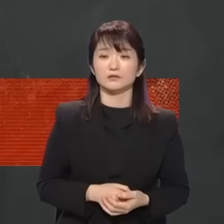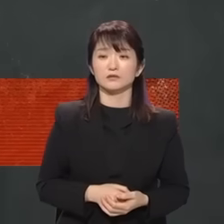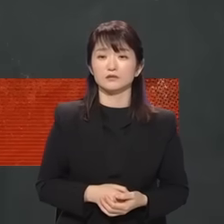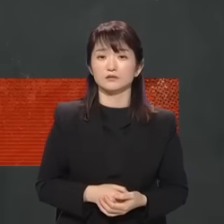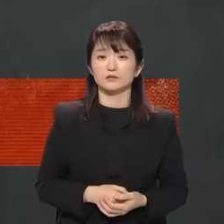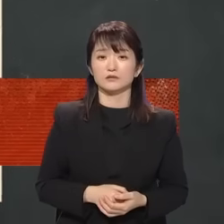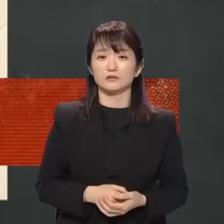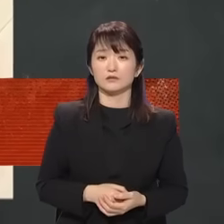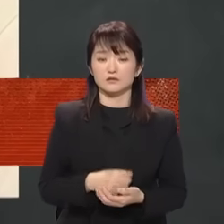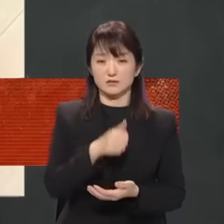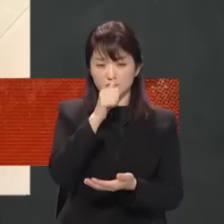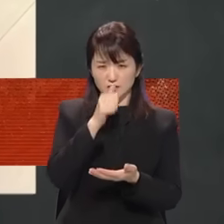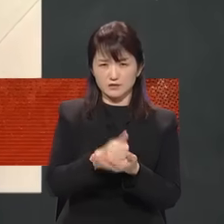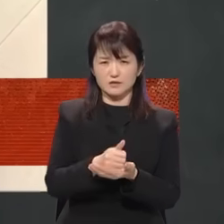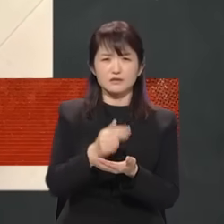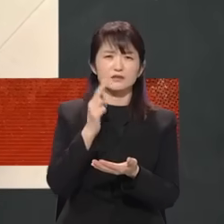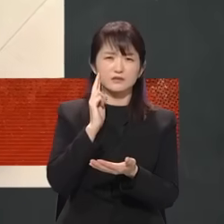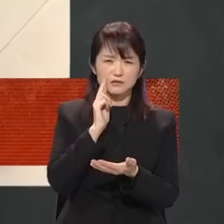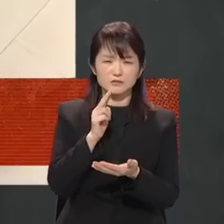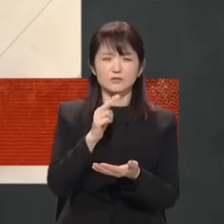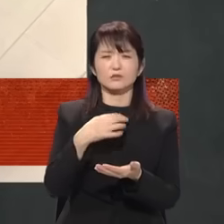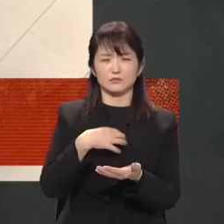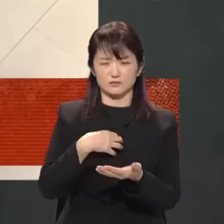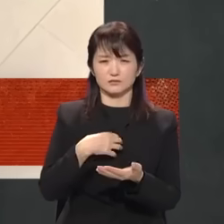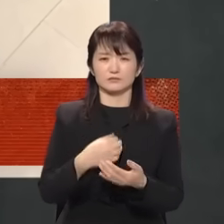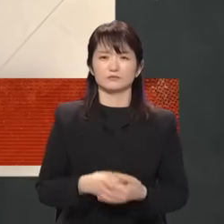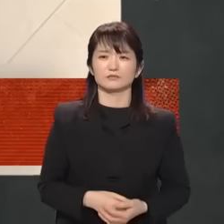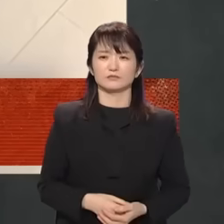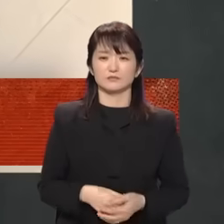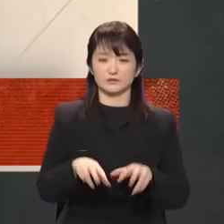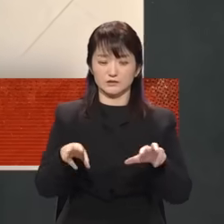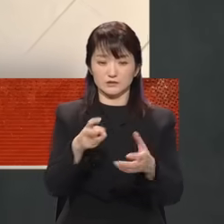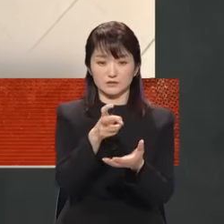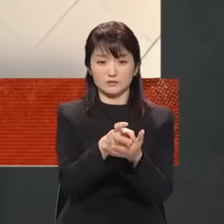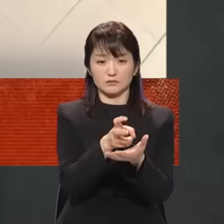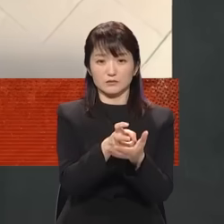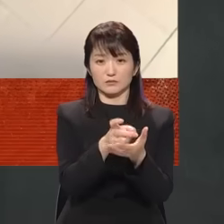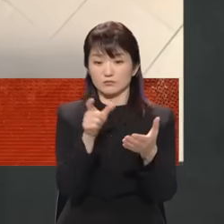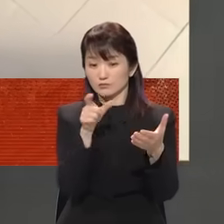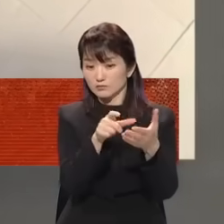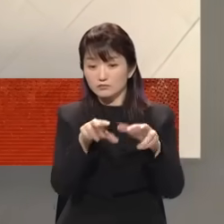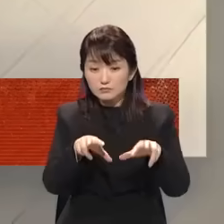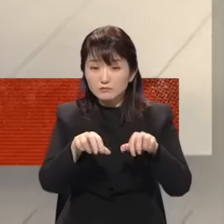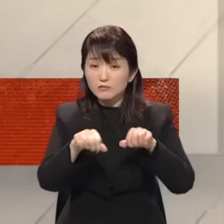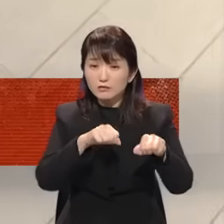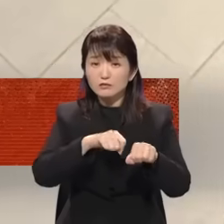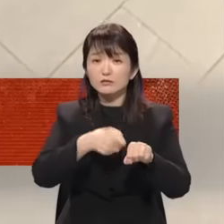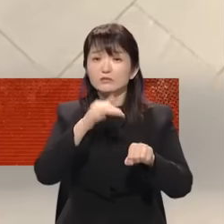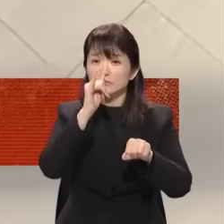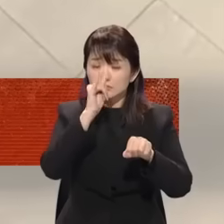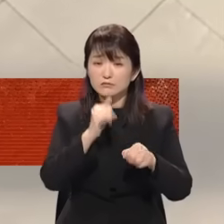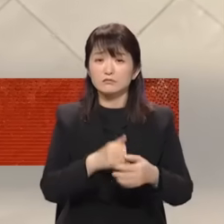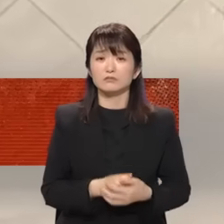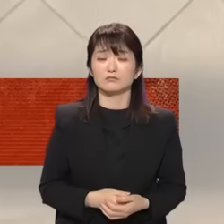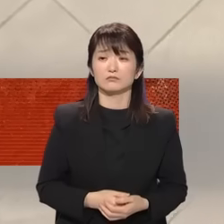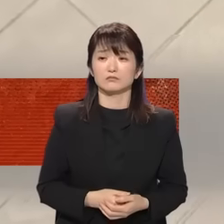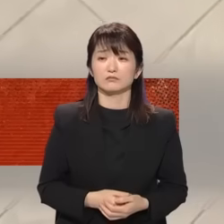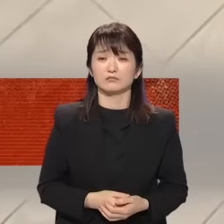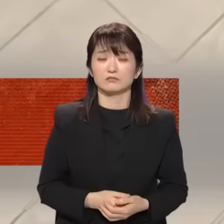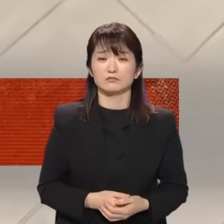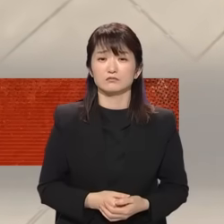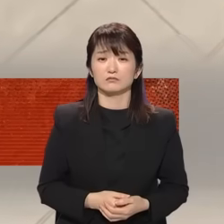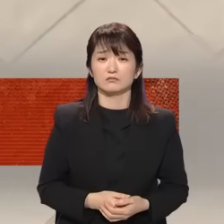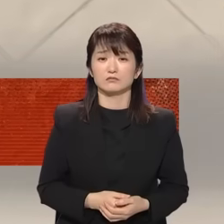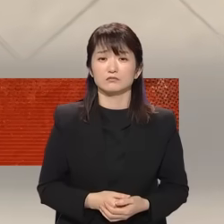더 큰 범죄로 이어질 수 있기 때문에 하는 거고요이 지금 현행법상으로 지금 행동만도 처벌 받을 수 있는 행동이